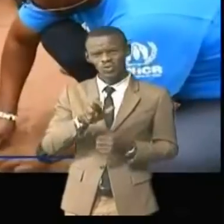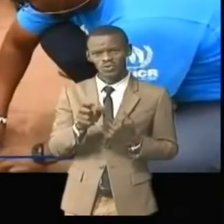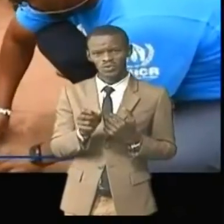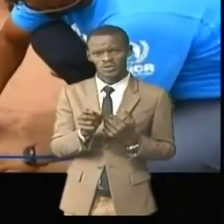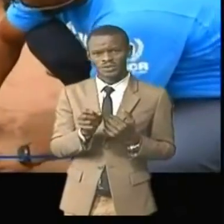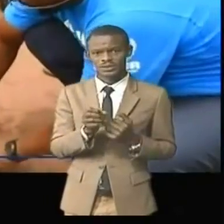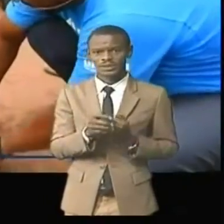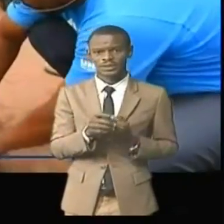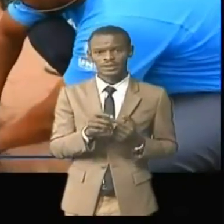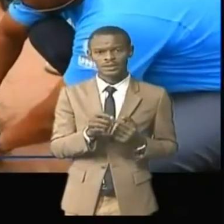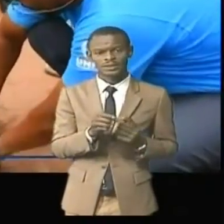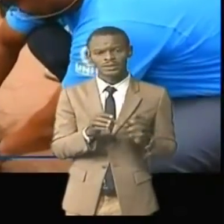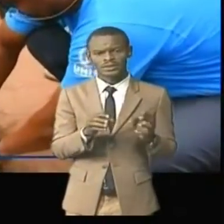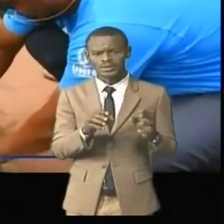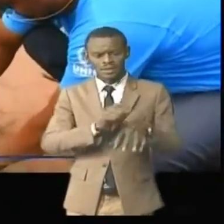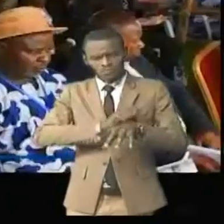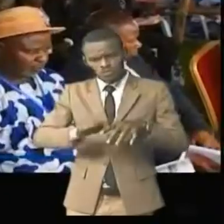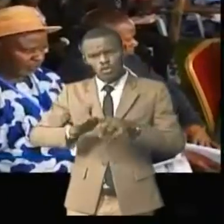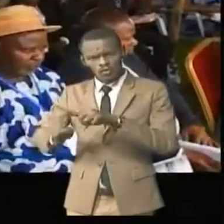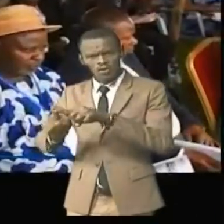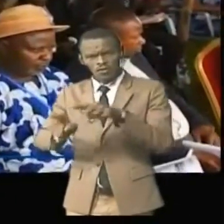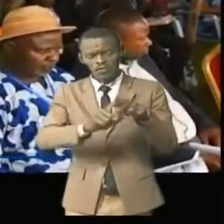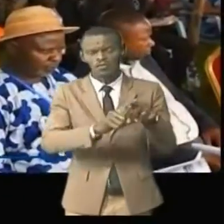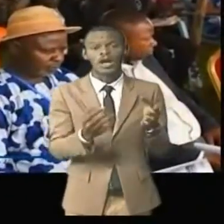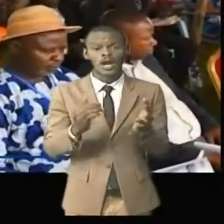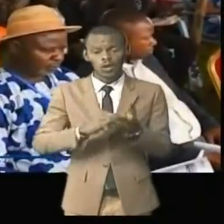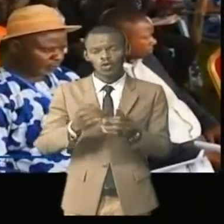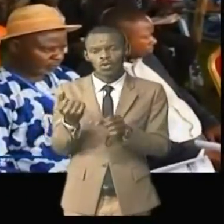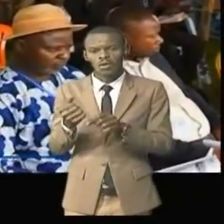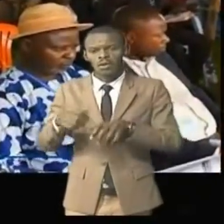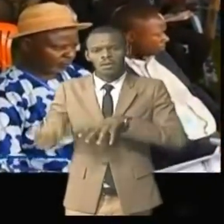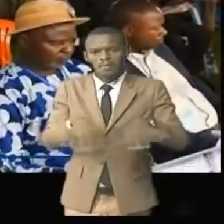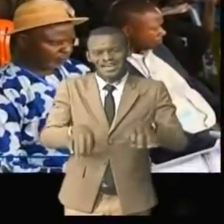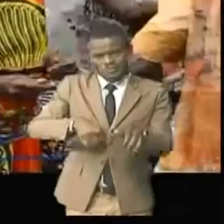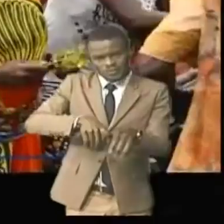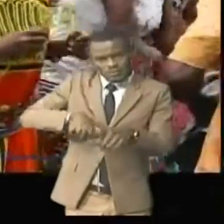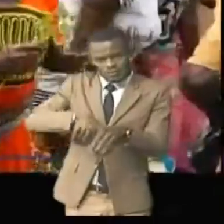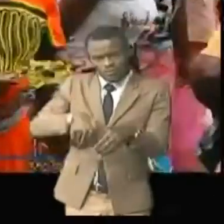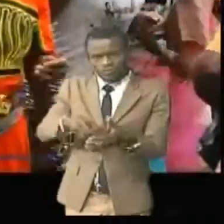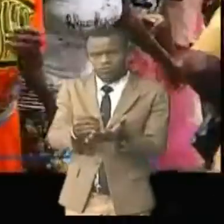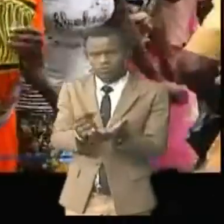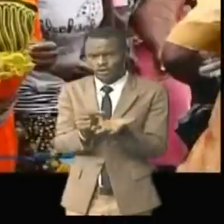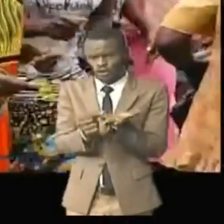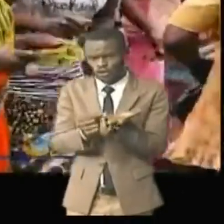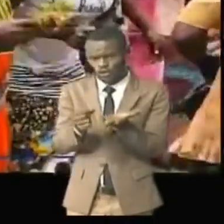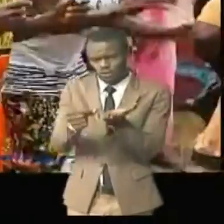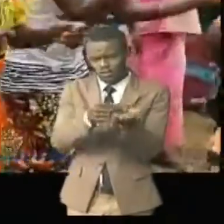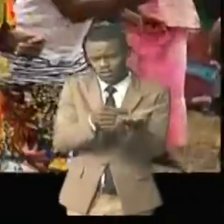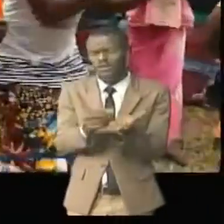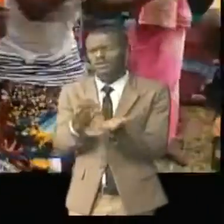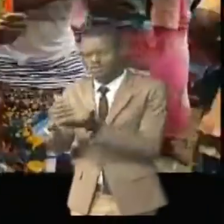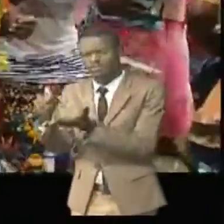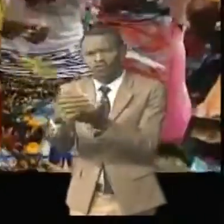l'intention d'appuyer les activités agricoles à travers la distribution des semences.